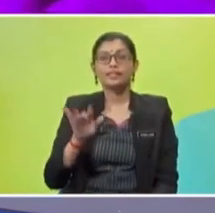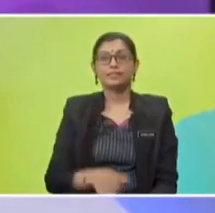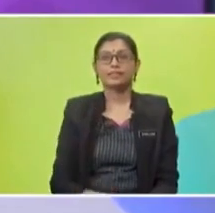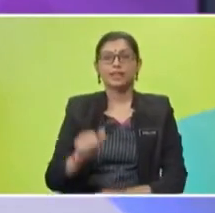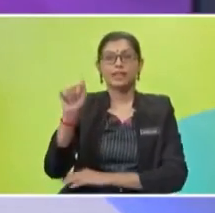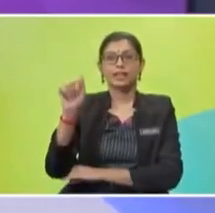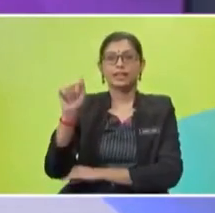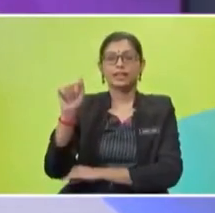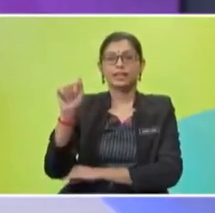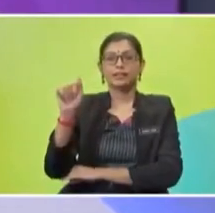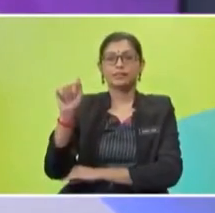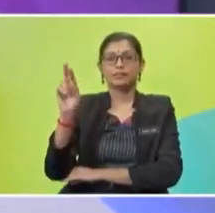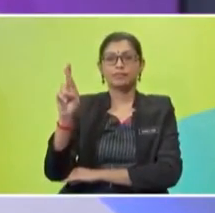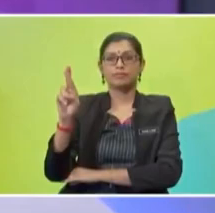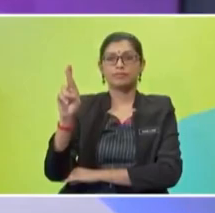Wih